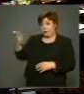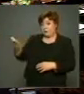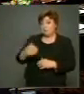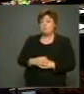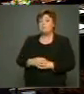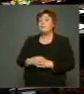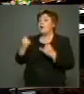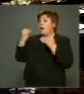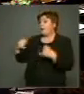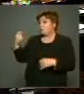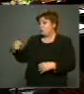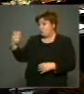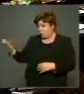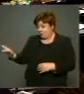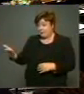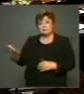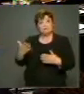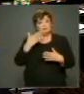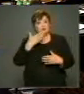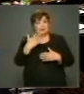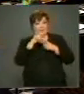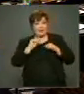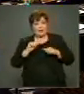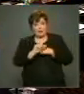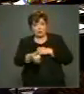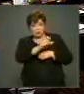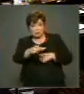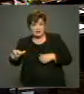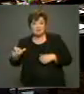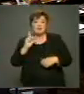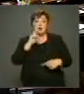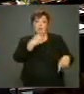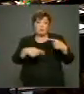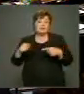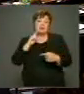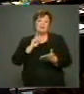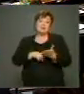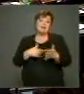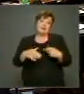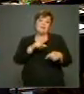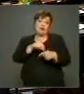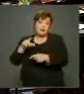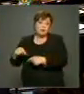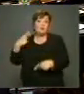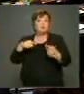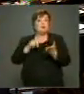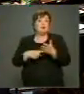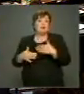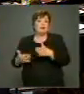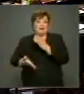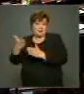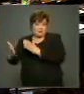Arvoisa puhemies, hyvät edustajat, politiikka on aina valintoja, politiikka on ratkaisuja. Kerätään paljon veroja